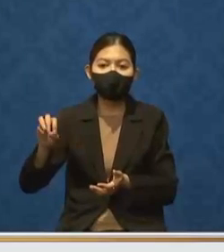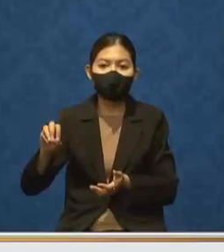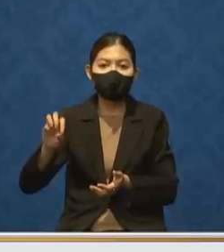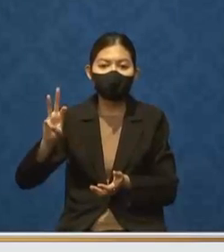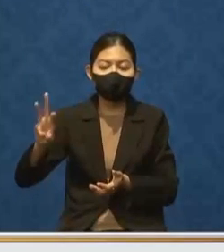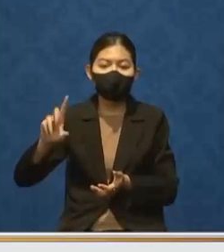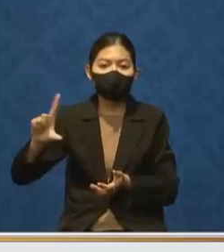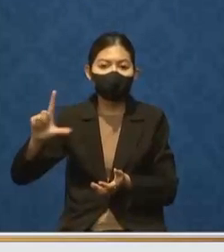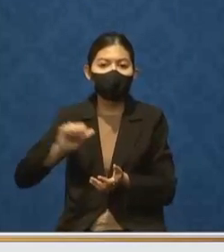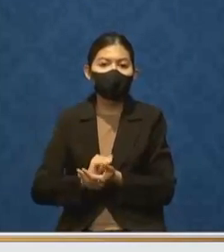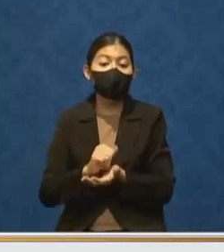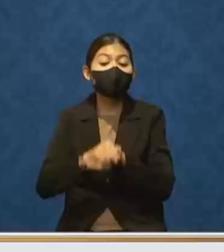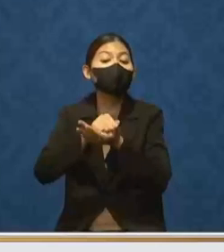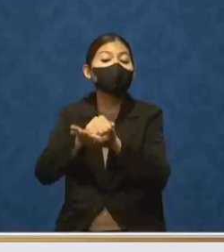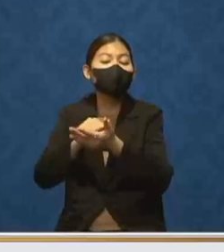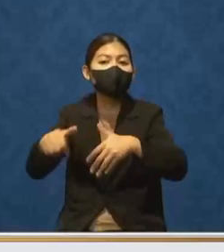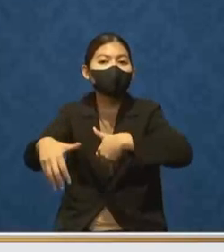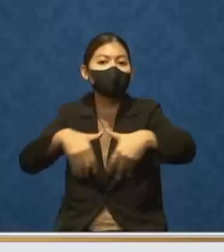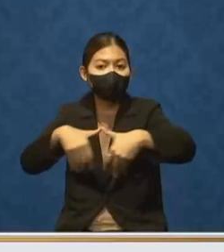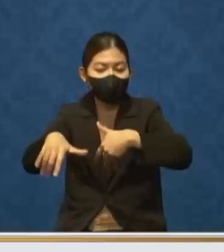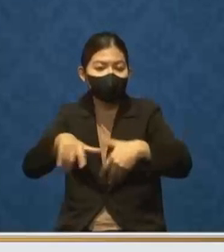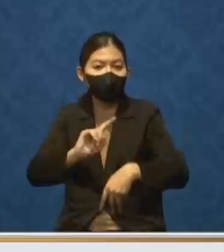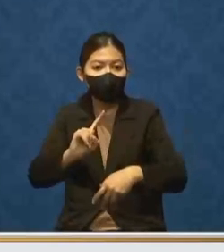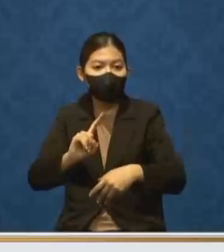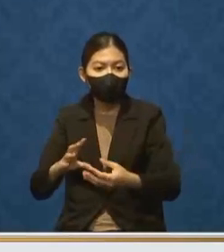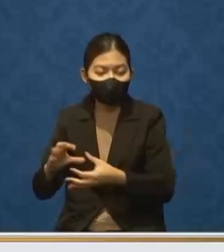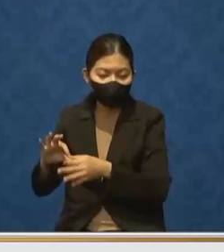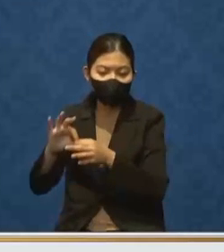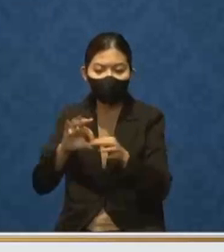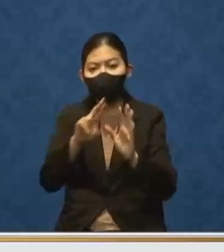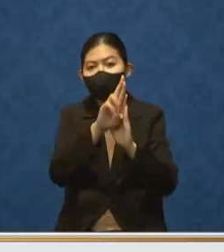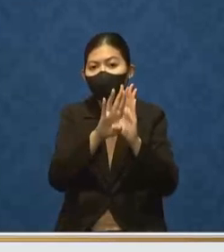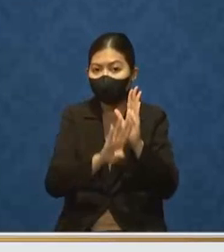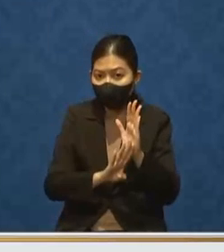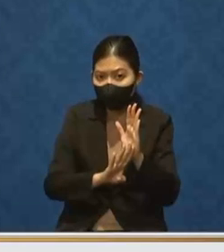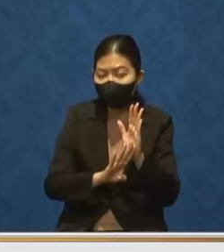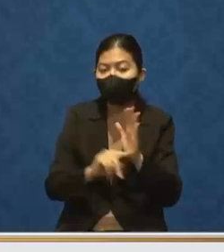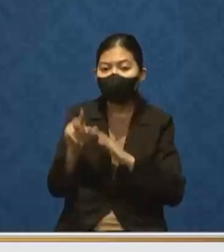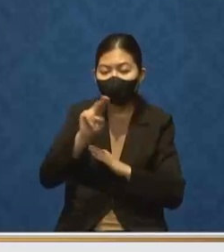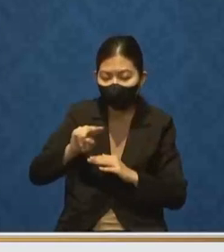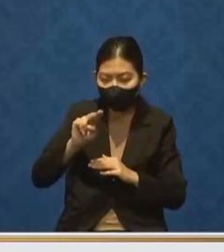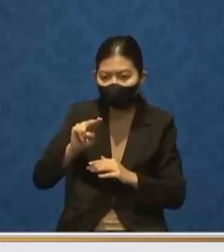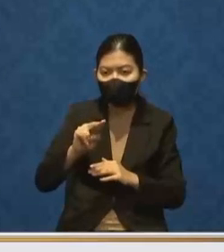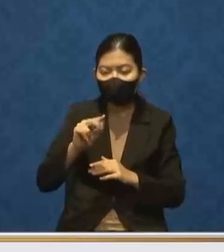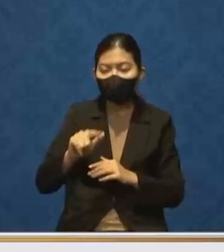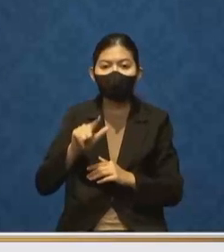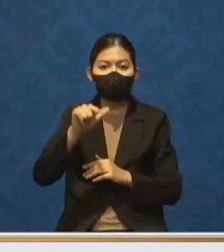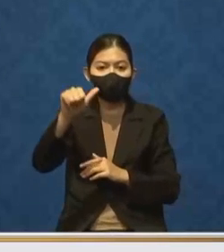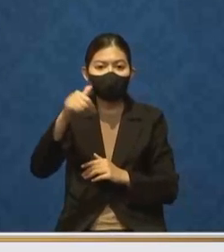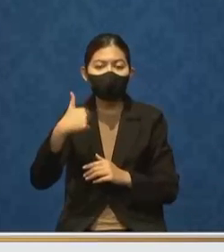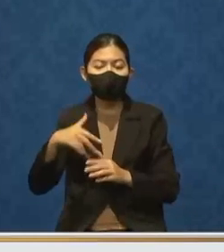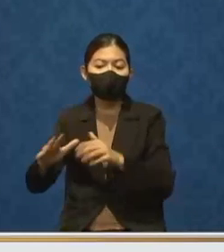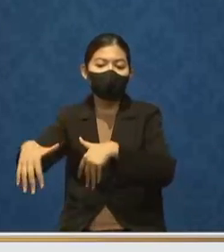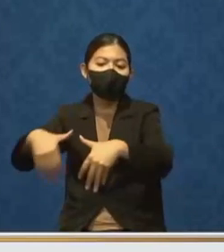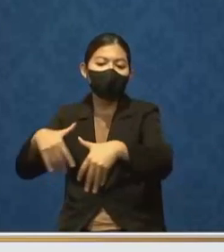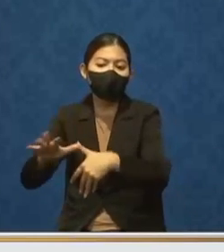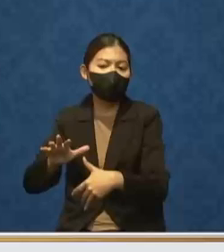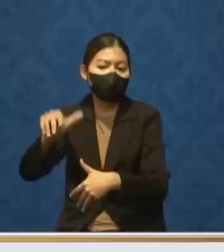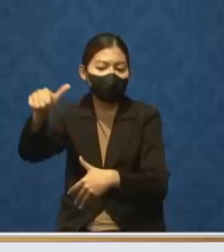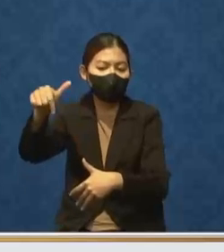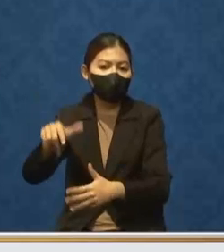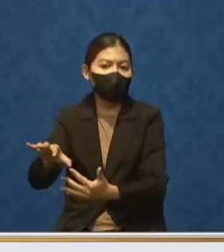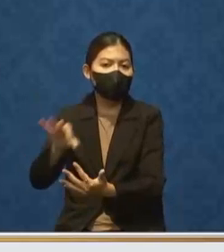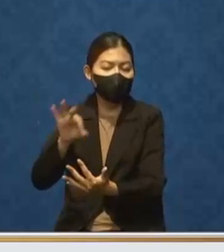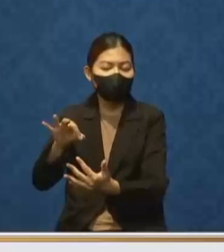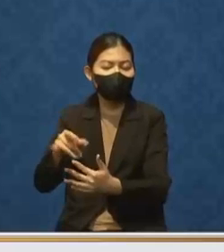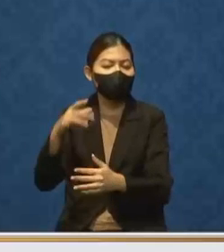ให้บริการภาครัฐผ่านการนำเทคโนโลยีดิจิทัลมาประยุกต์ใช้อย่างคุ้มค่าโดยยึดประชาชนเป็นศูนย์กลางด้วยการสนับสนุนการพัฒนาบริ